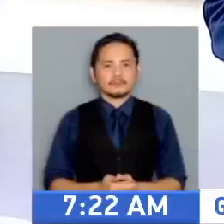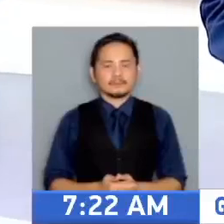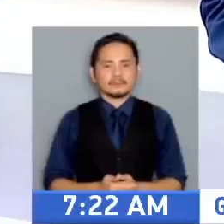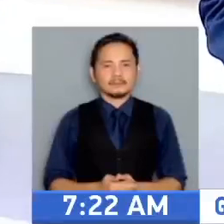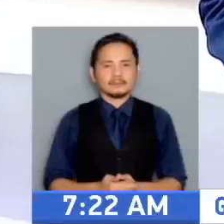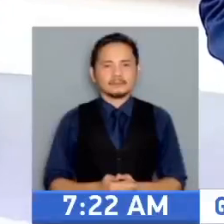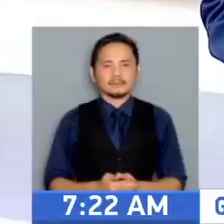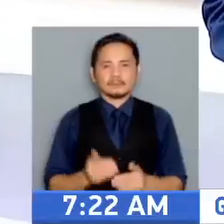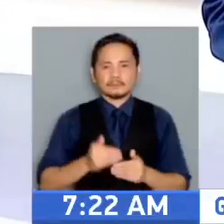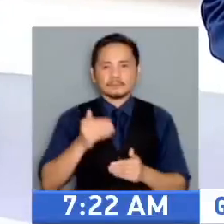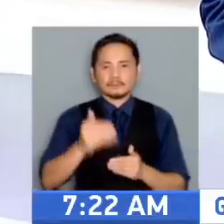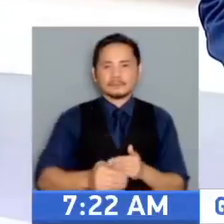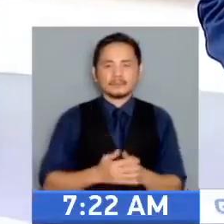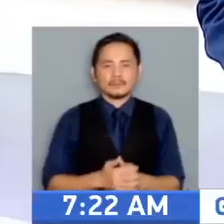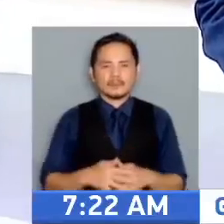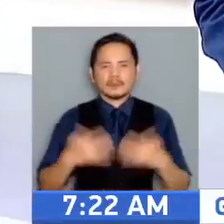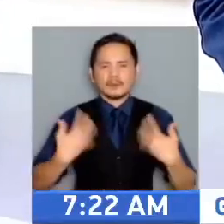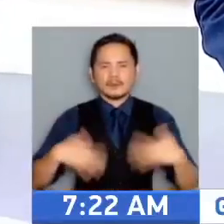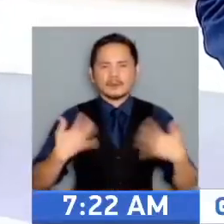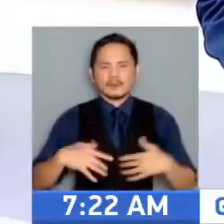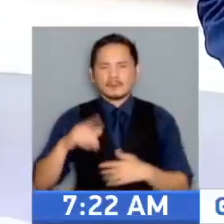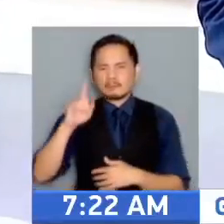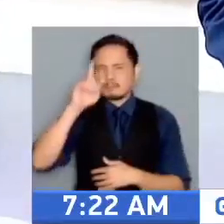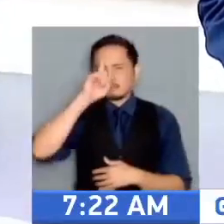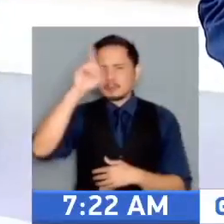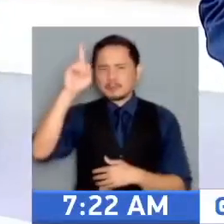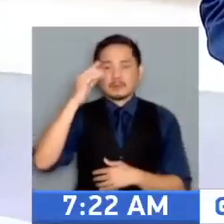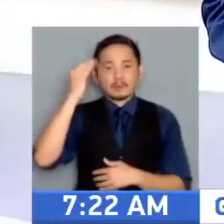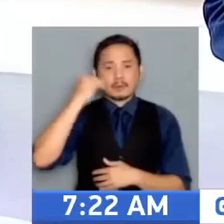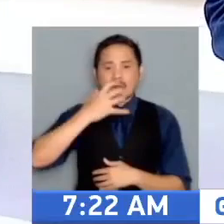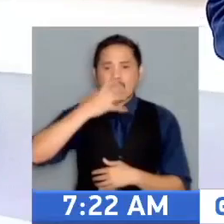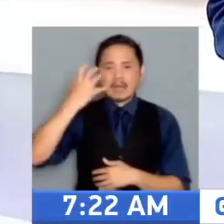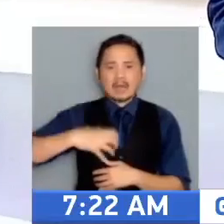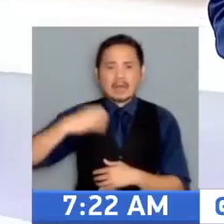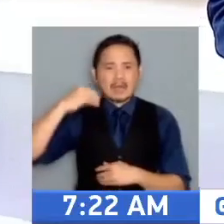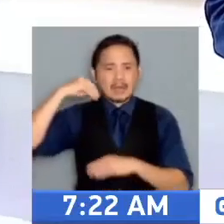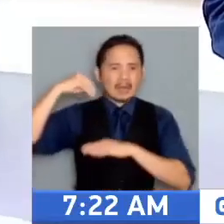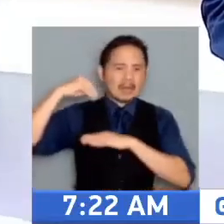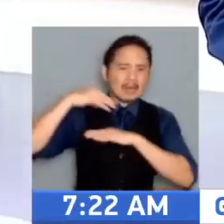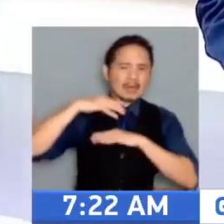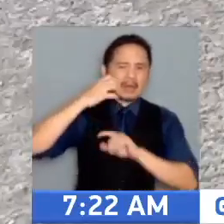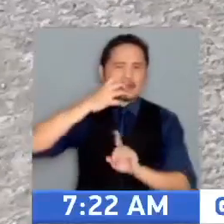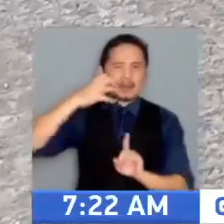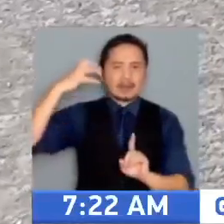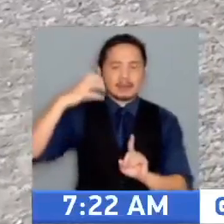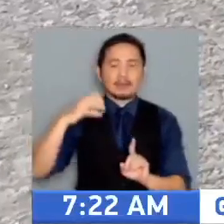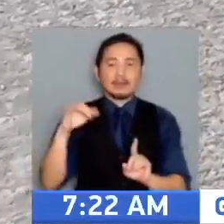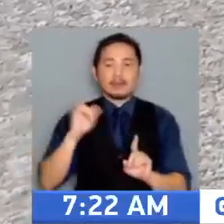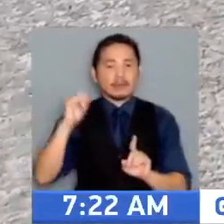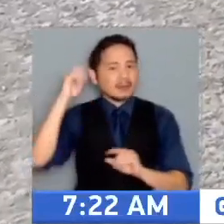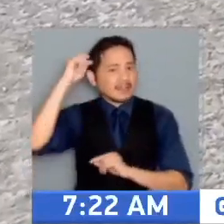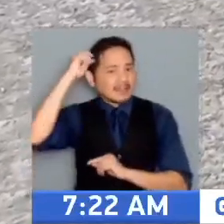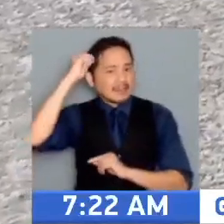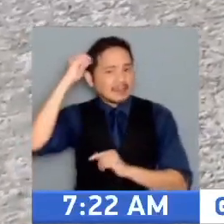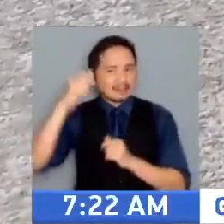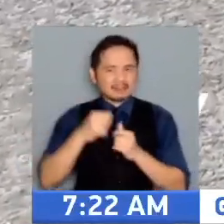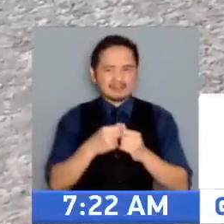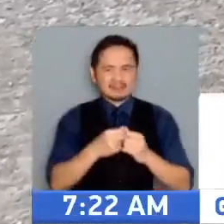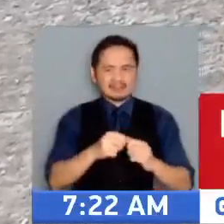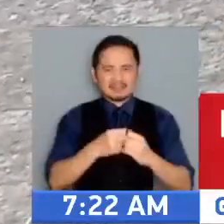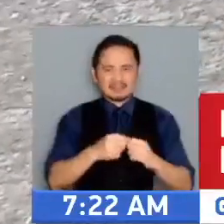Nakakainit na nga ng ulo, matinding init ang panahon. Nakadagdag pa ang mga kuto. Pasintabi po sa mga